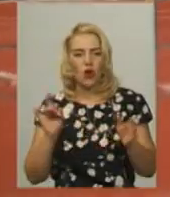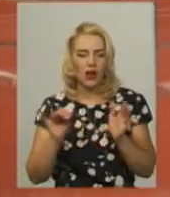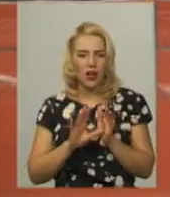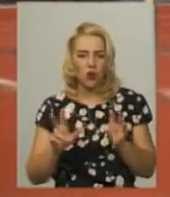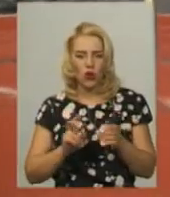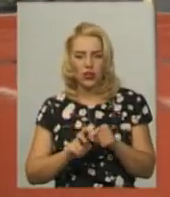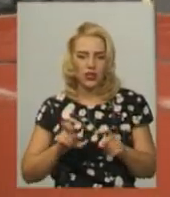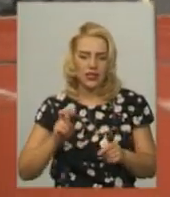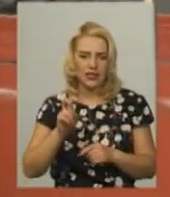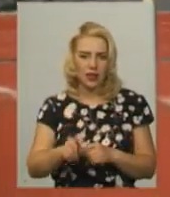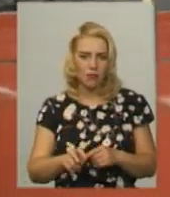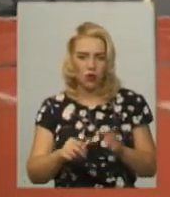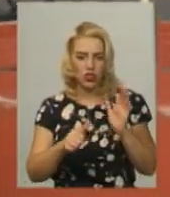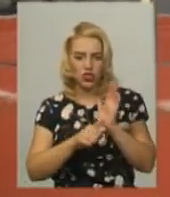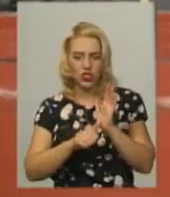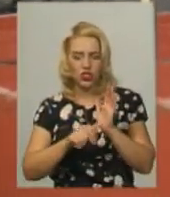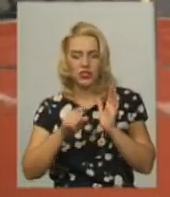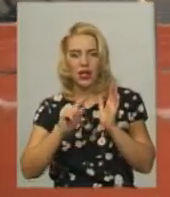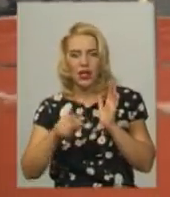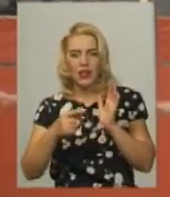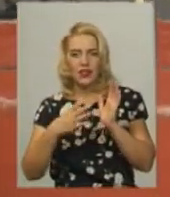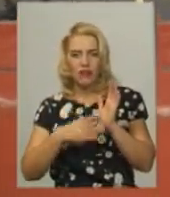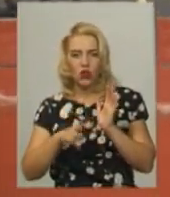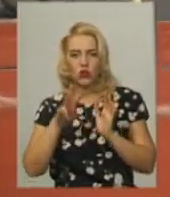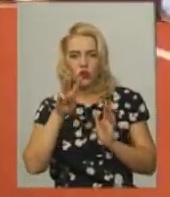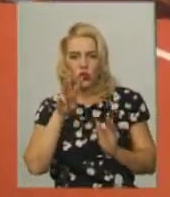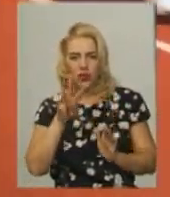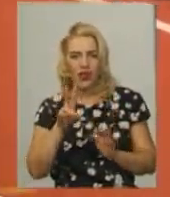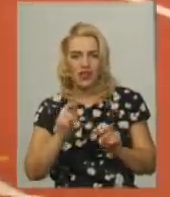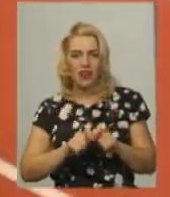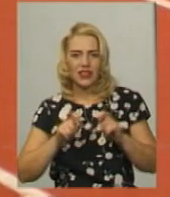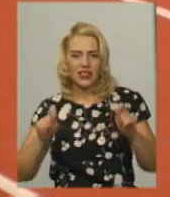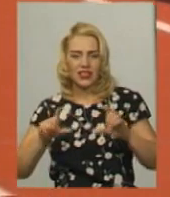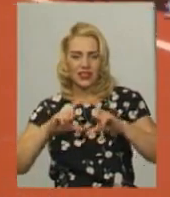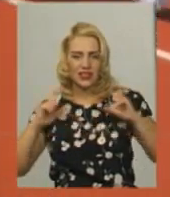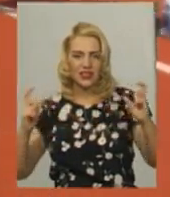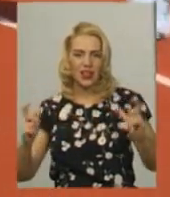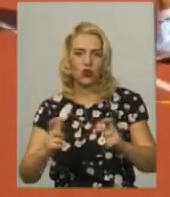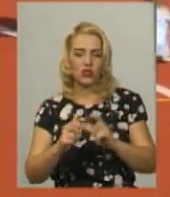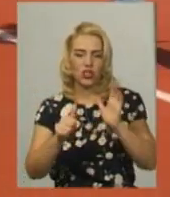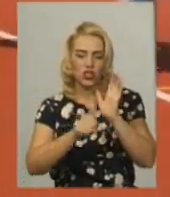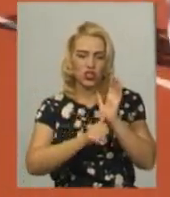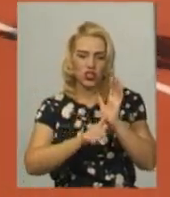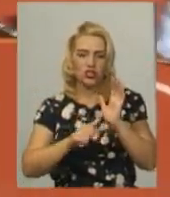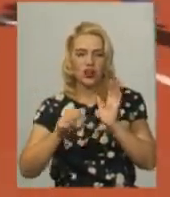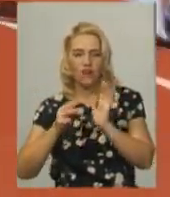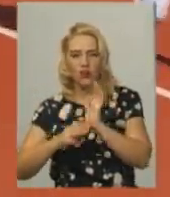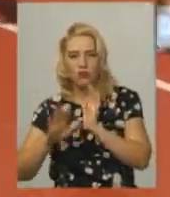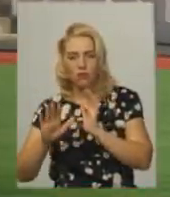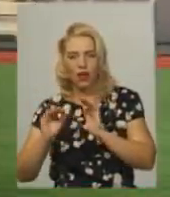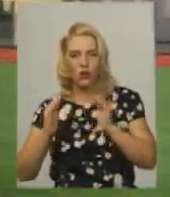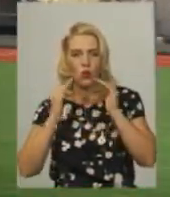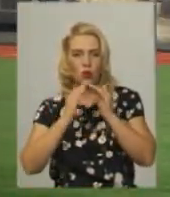довжину Марини Бех-Романчук 6 метрів 93 сантиметри на відкритих стадіонах і 6 метрів 85 сантиметрів у закритих